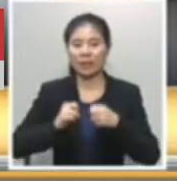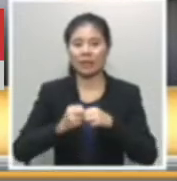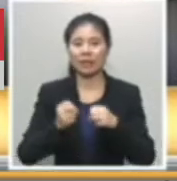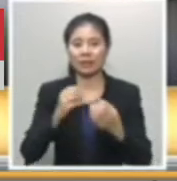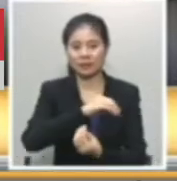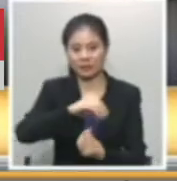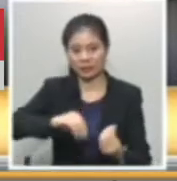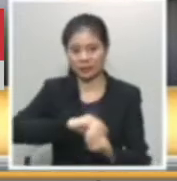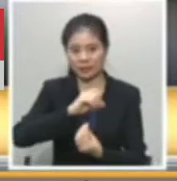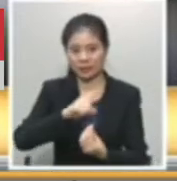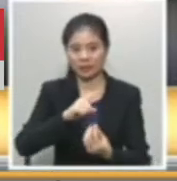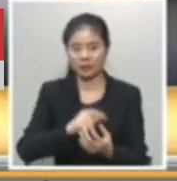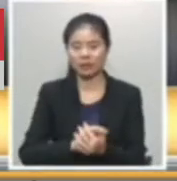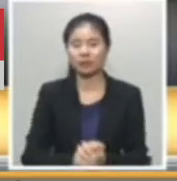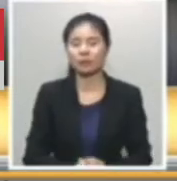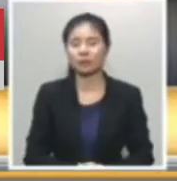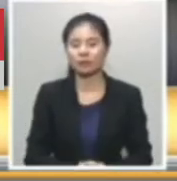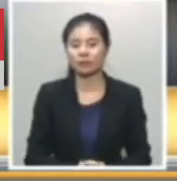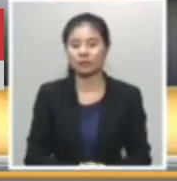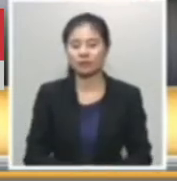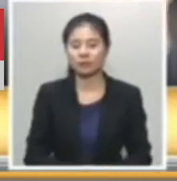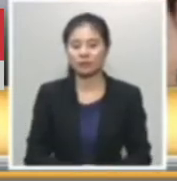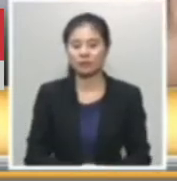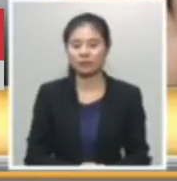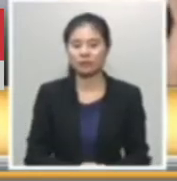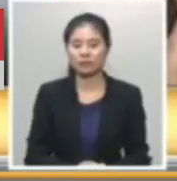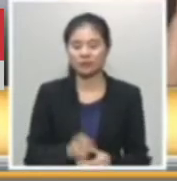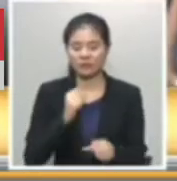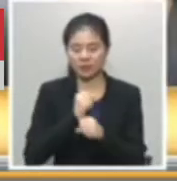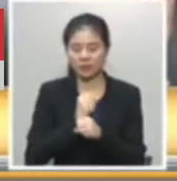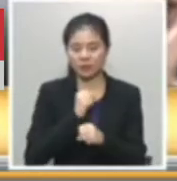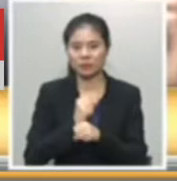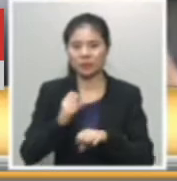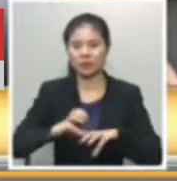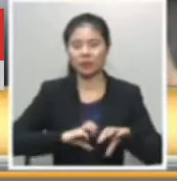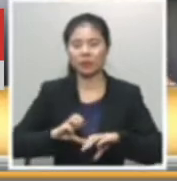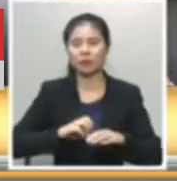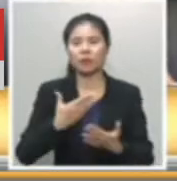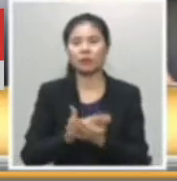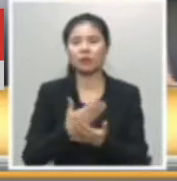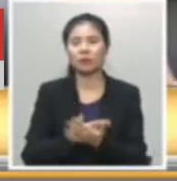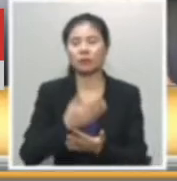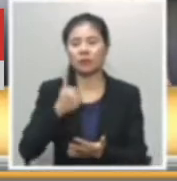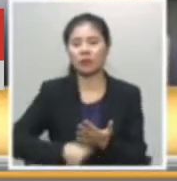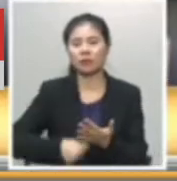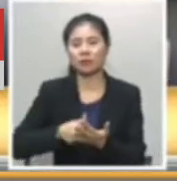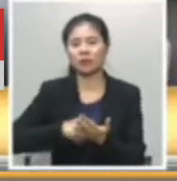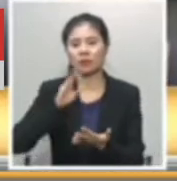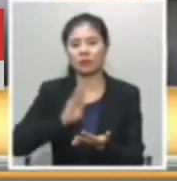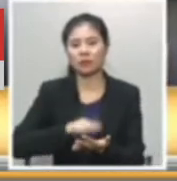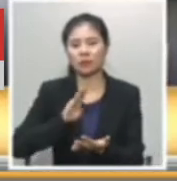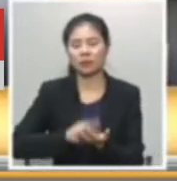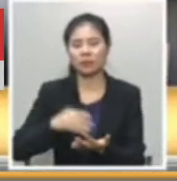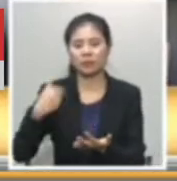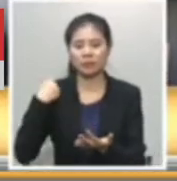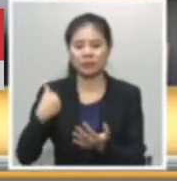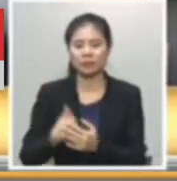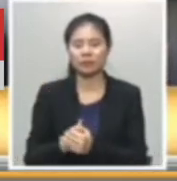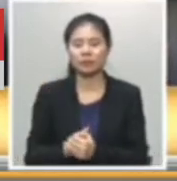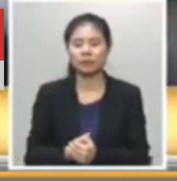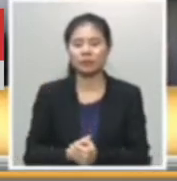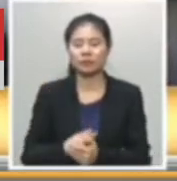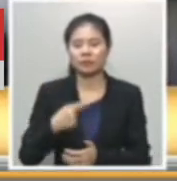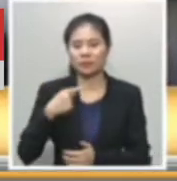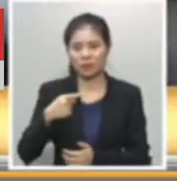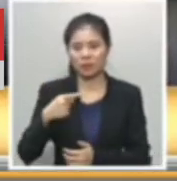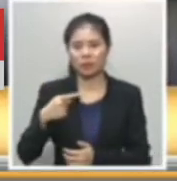ครับส่วนอีกตัวหนึ่งครับเรื่องของการจัดเก็บภาษีมูลค่าเพิ่มที่มันติดลบครับการติดลบของภ